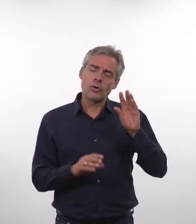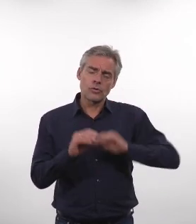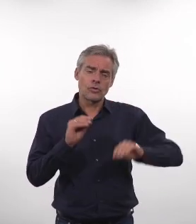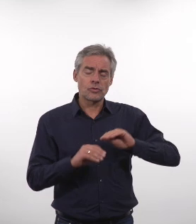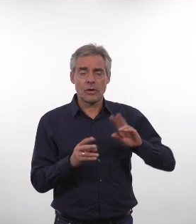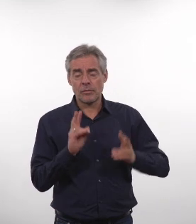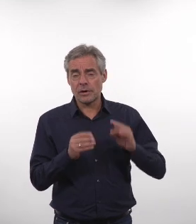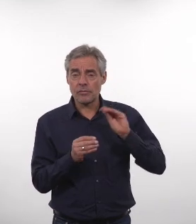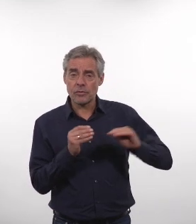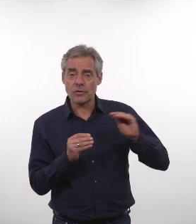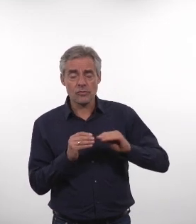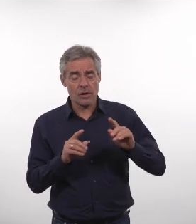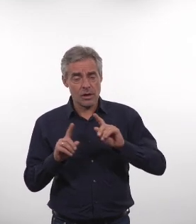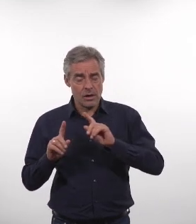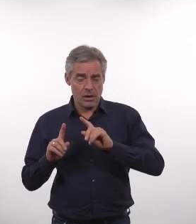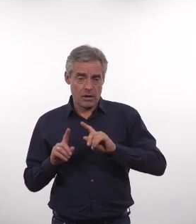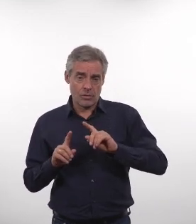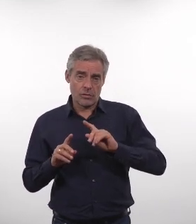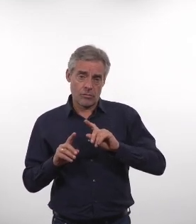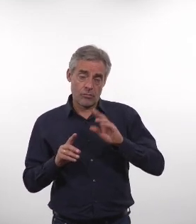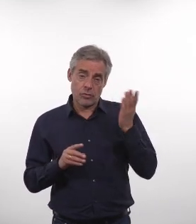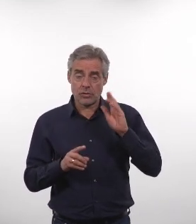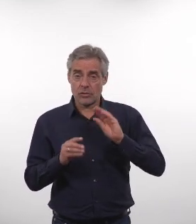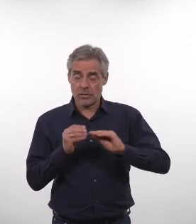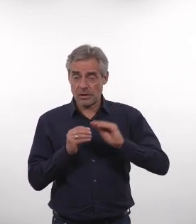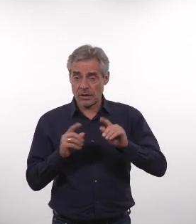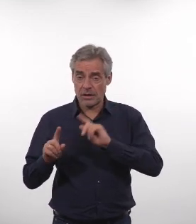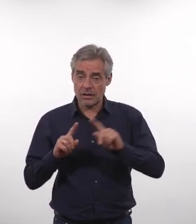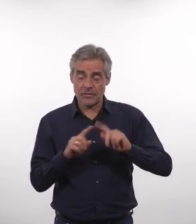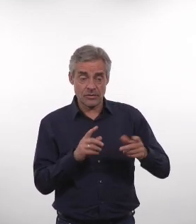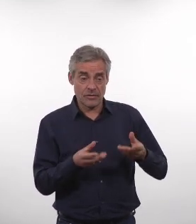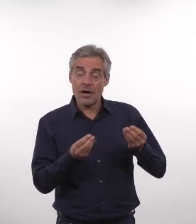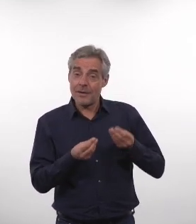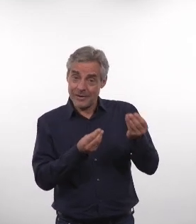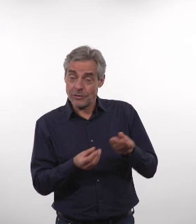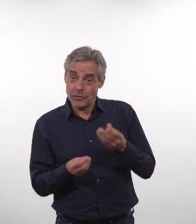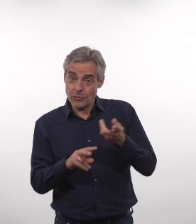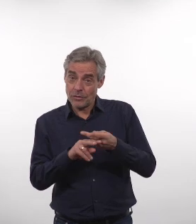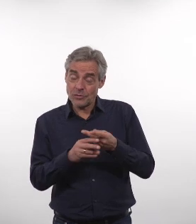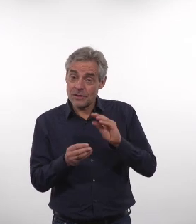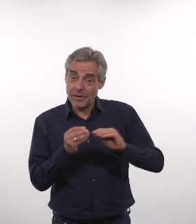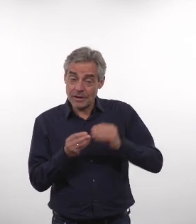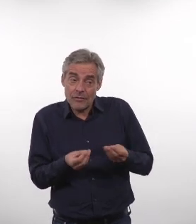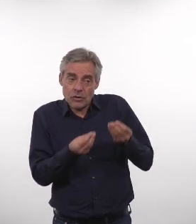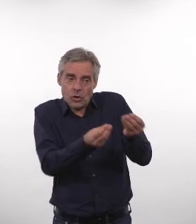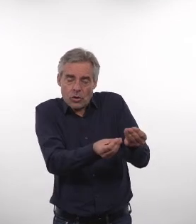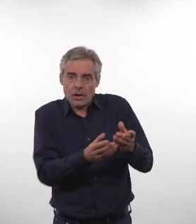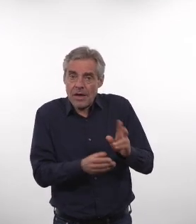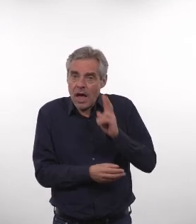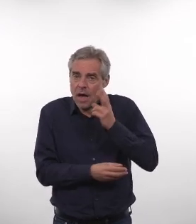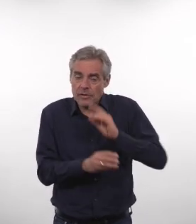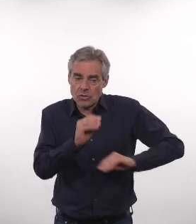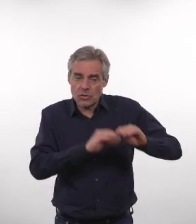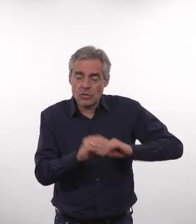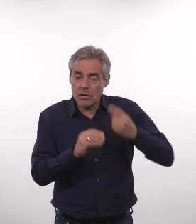matériels différents selon les étapes. Donc, on va proposer une manipulation du matériel à la personne. Hein, je le rappelle, l'habituation aux soins, c'est